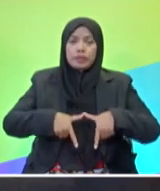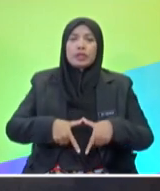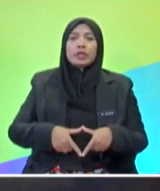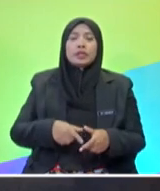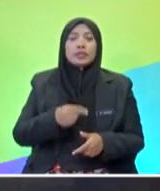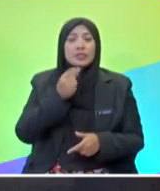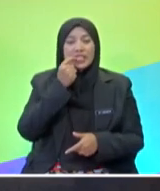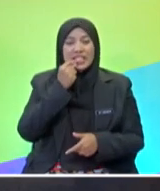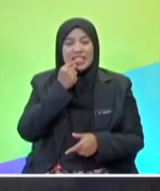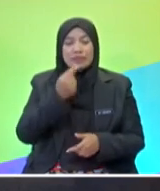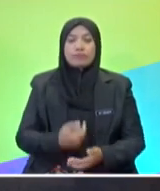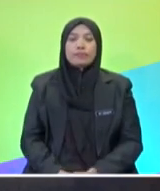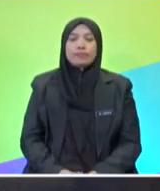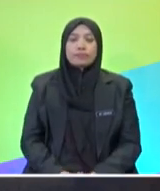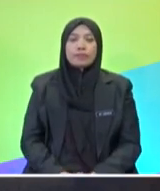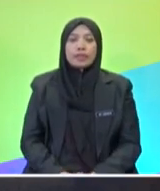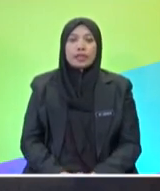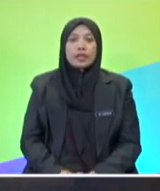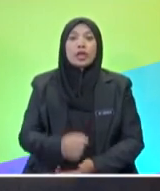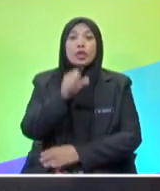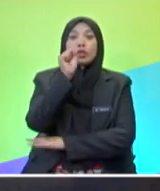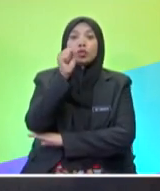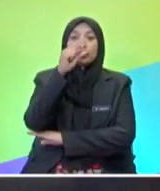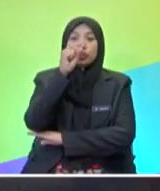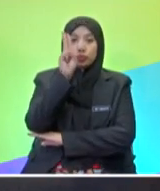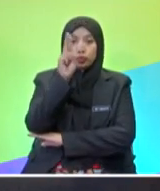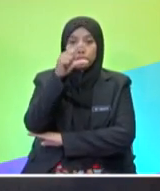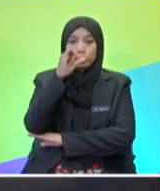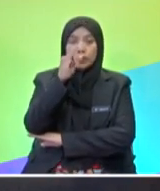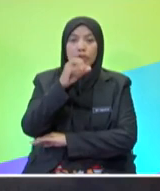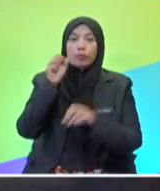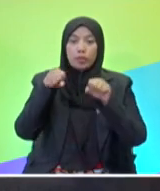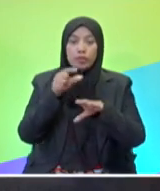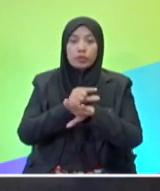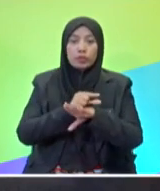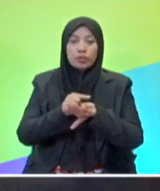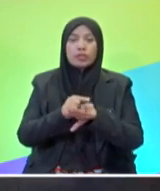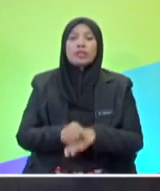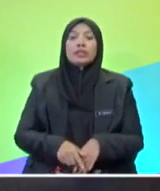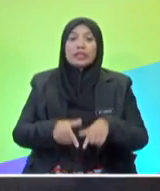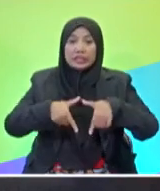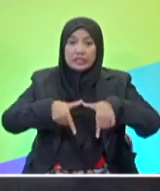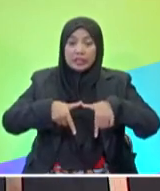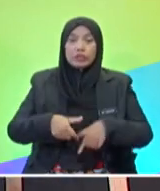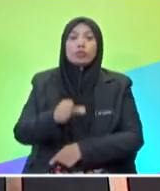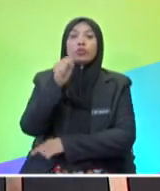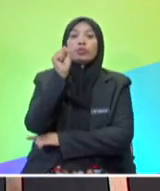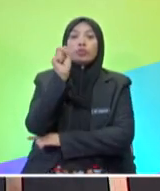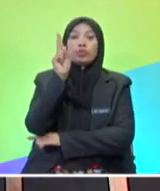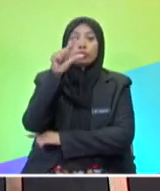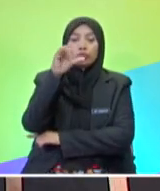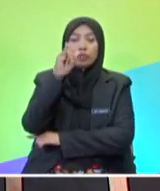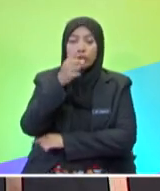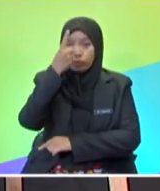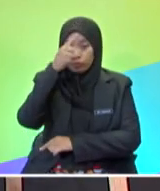gigi. Ya. Kalau kayu sugi pun boleh gunakan Ustazah. Boleh. Okay, boleh guna juga kayu sugi untuk menjaga kebersihan gigi kita.